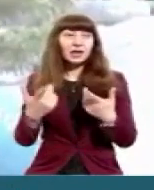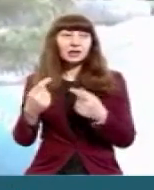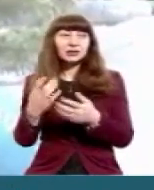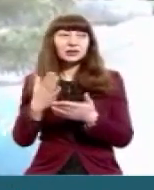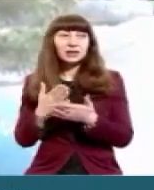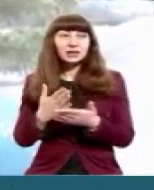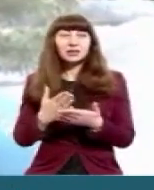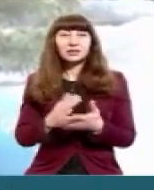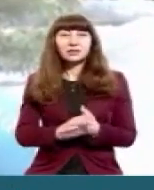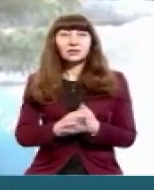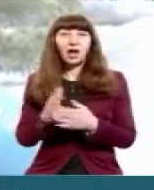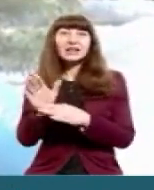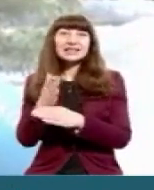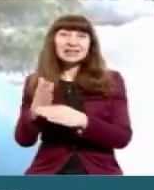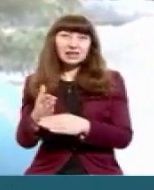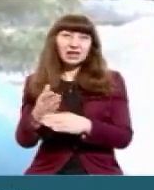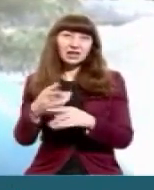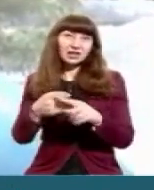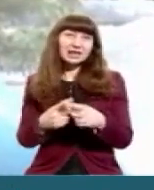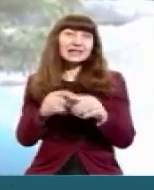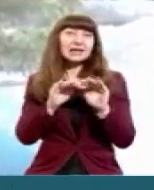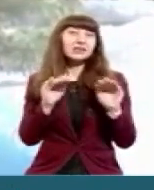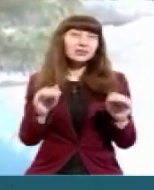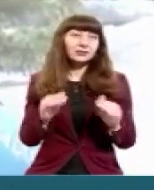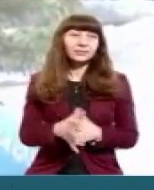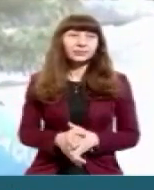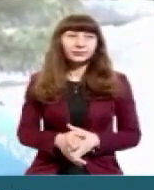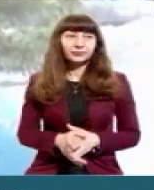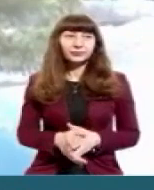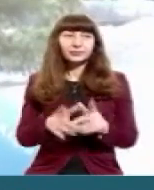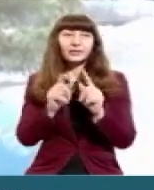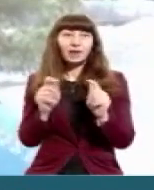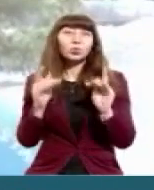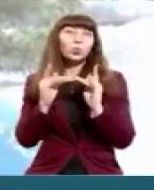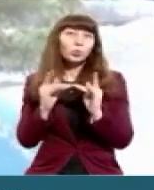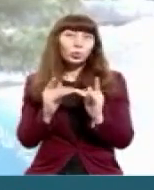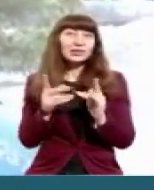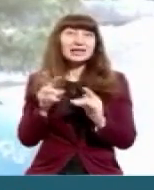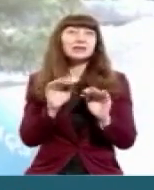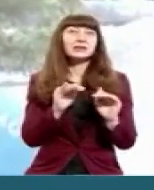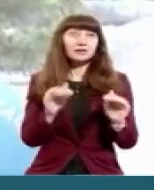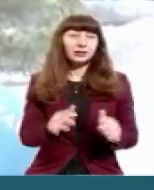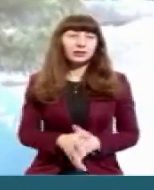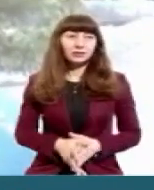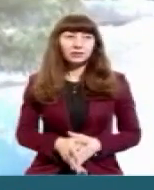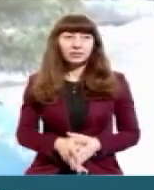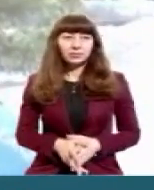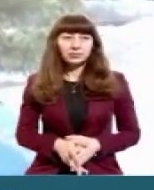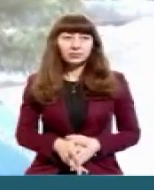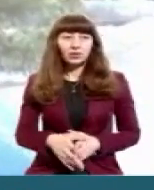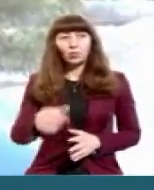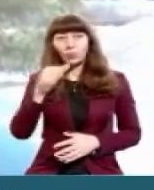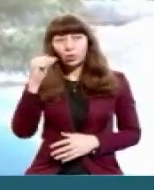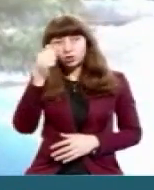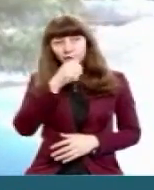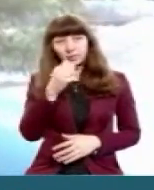нас взрослые проходят реабилитацию. У нас там развернуты койки, и уже в прошлом